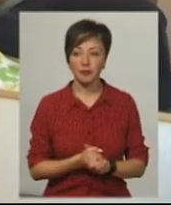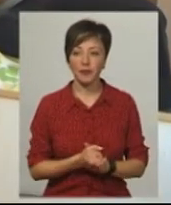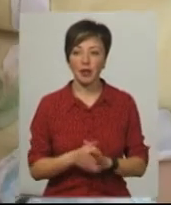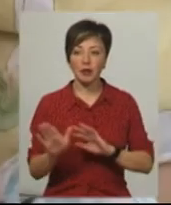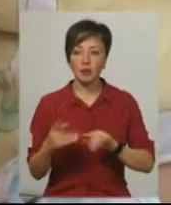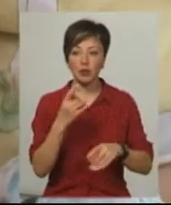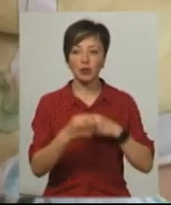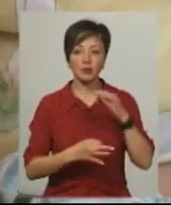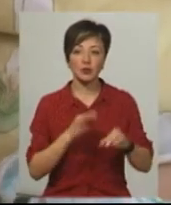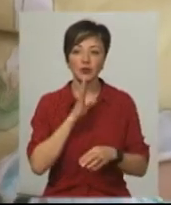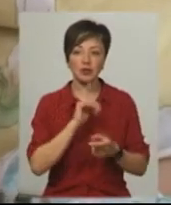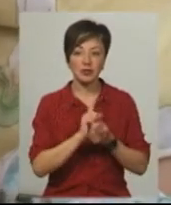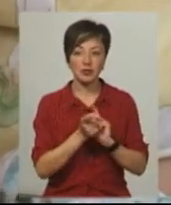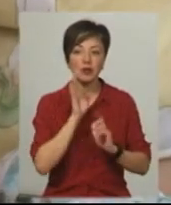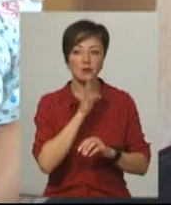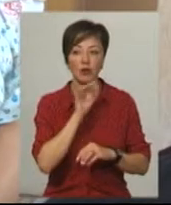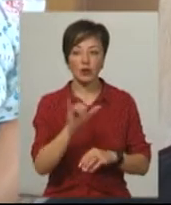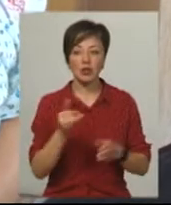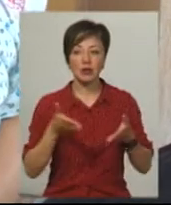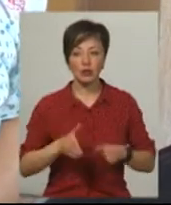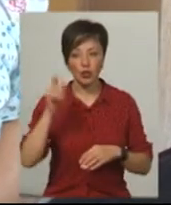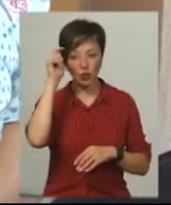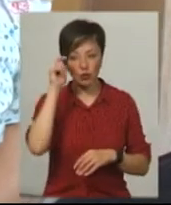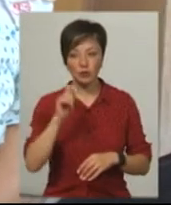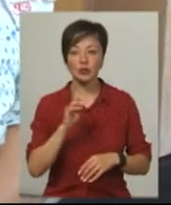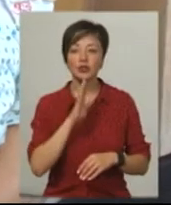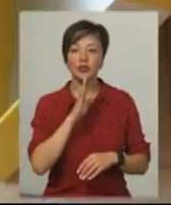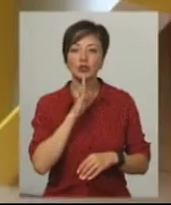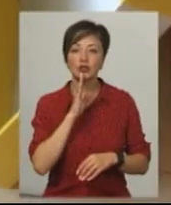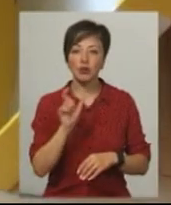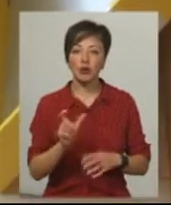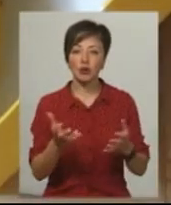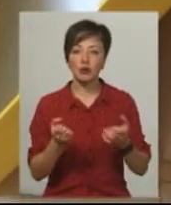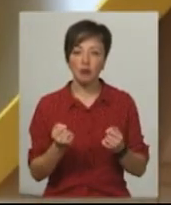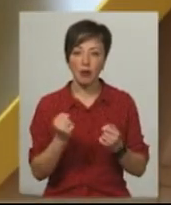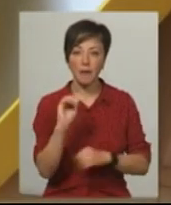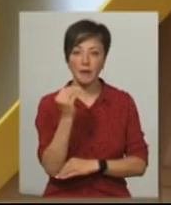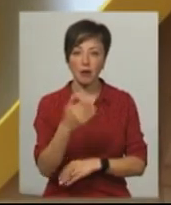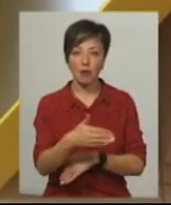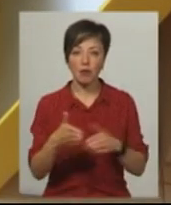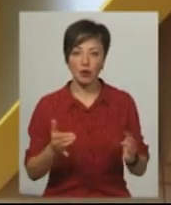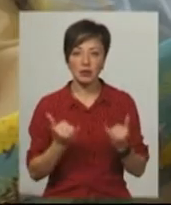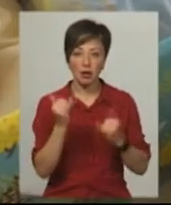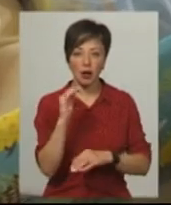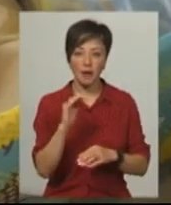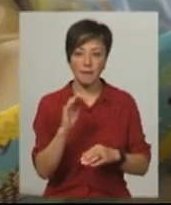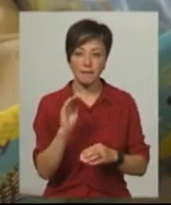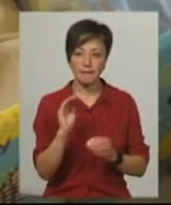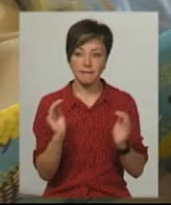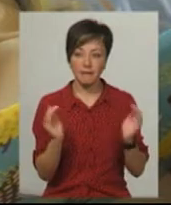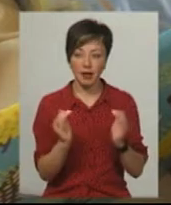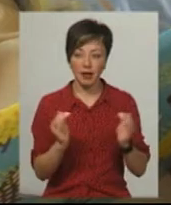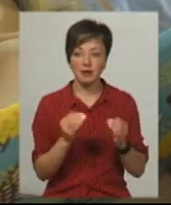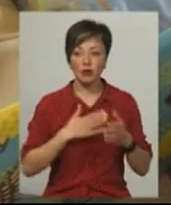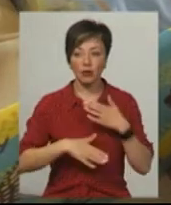як Оксана Заболотна стала мамою. У неї народився хлопчик і жінка отримала бебі-бокс для малюка. Дуже ми задоволені. Воно